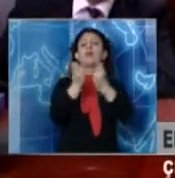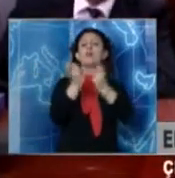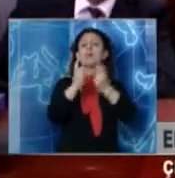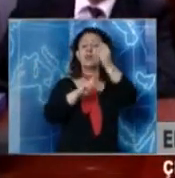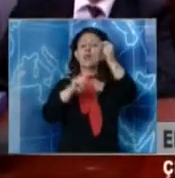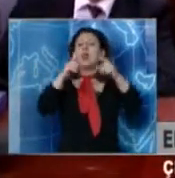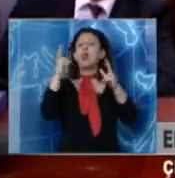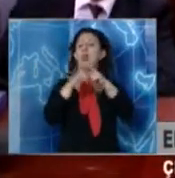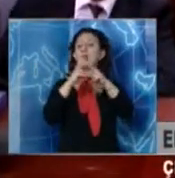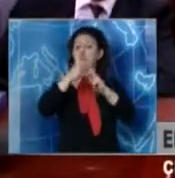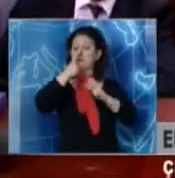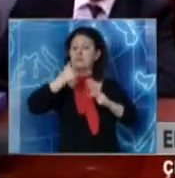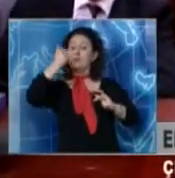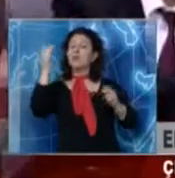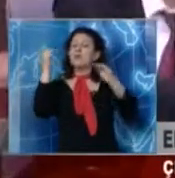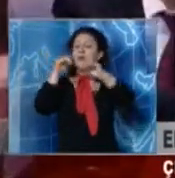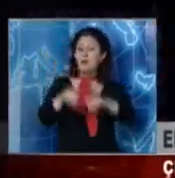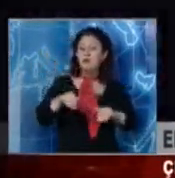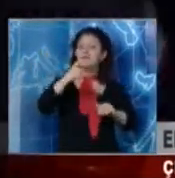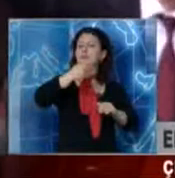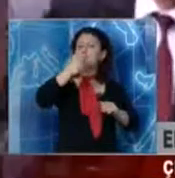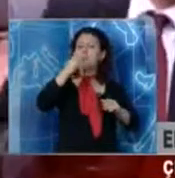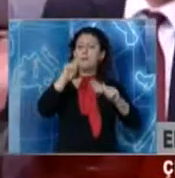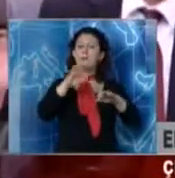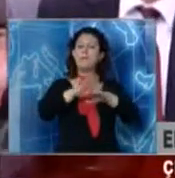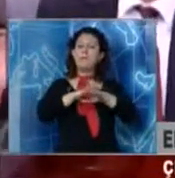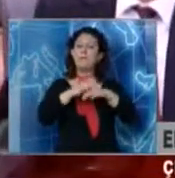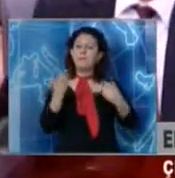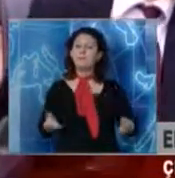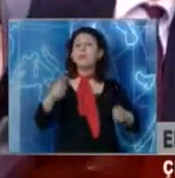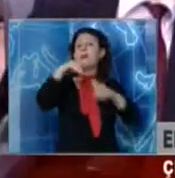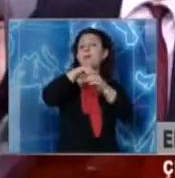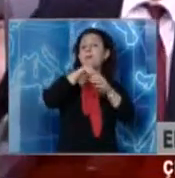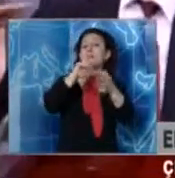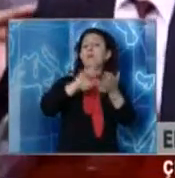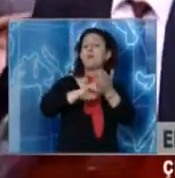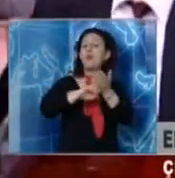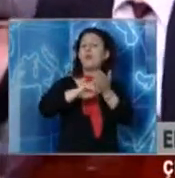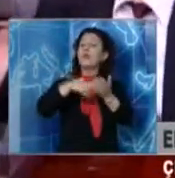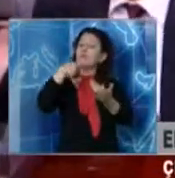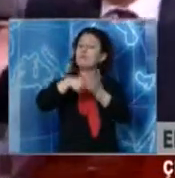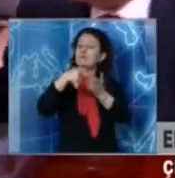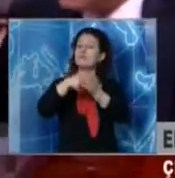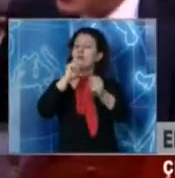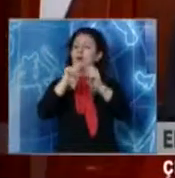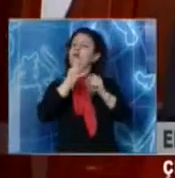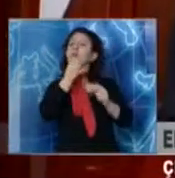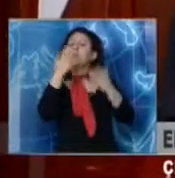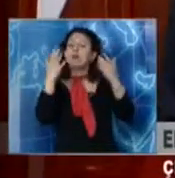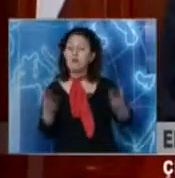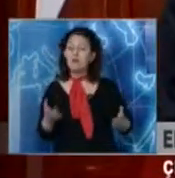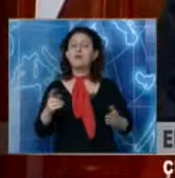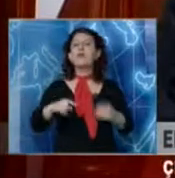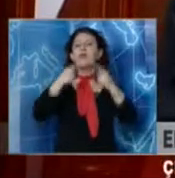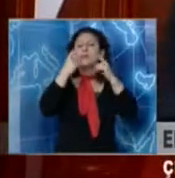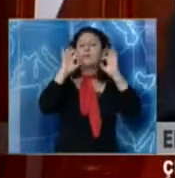İl Emniyet Müdürü Hulusi Çelik de katılarak bir sunum yaptı. Meclis üyelerine ödenekten dolayı teşekkür ederek konuşmasına başlayan